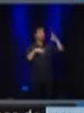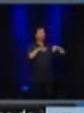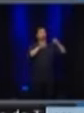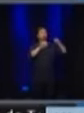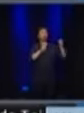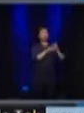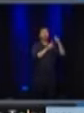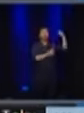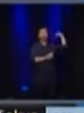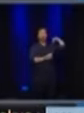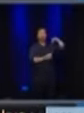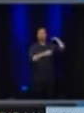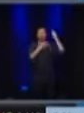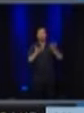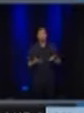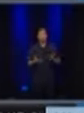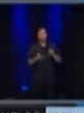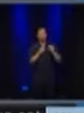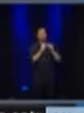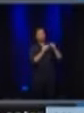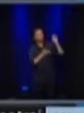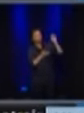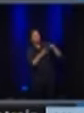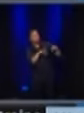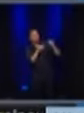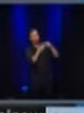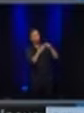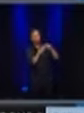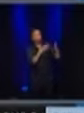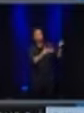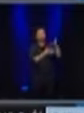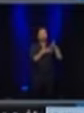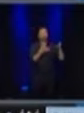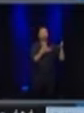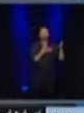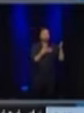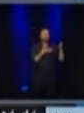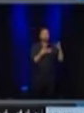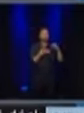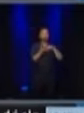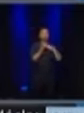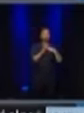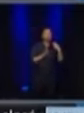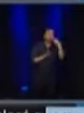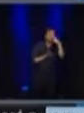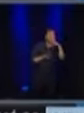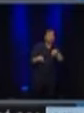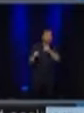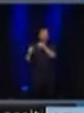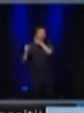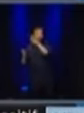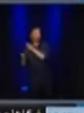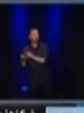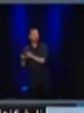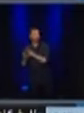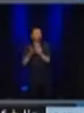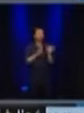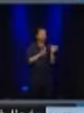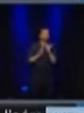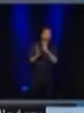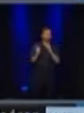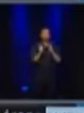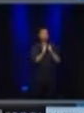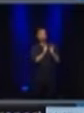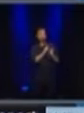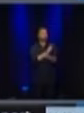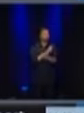disons que c'est une période qui est un peu moins à risque. C'est pas recommandé. Je sais pas si vous comprenez, mais c'est, entre